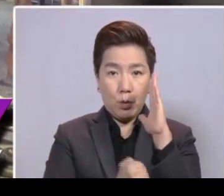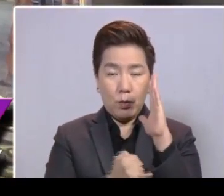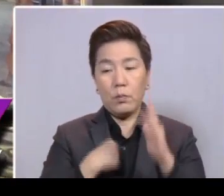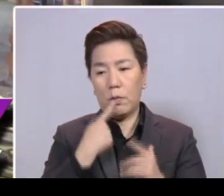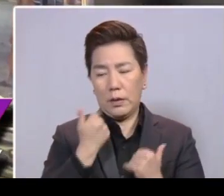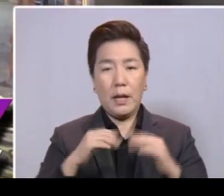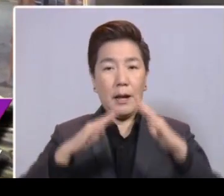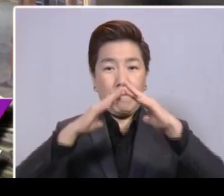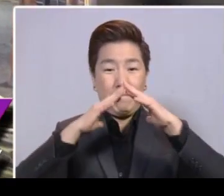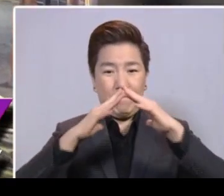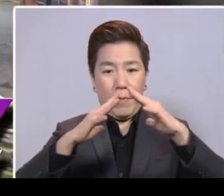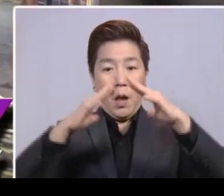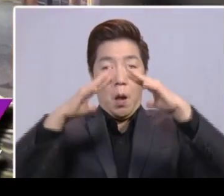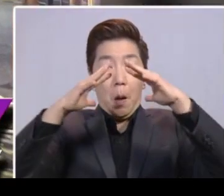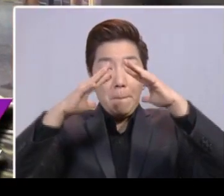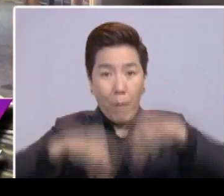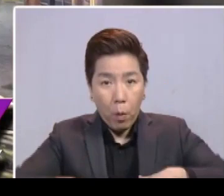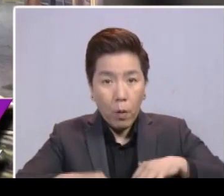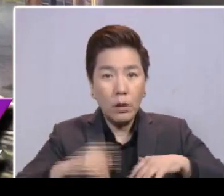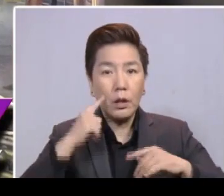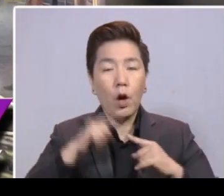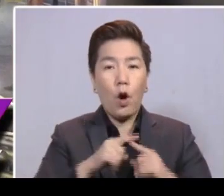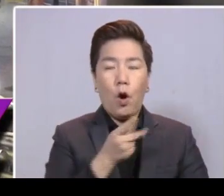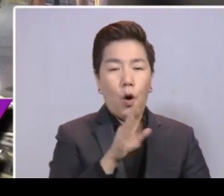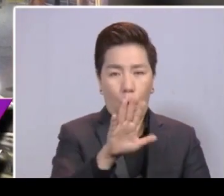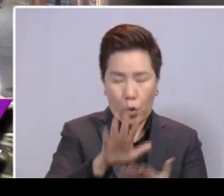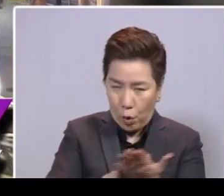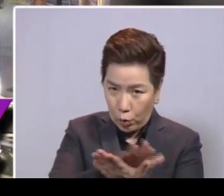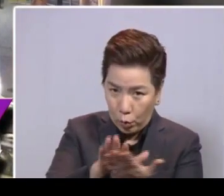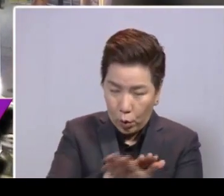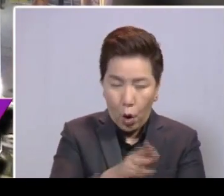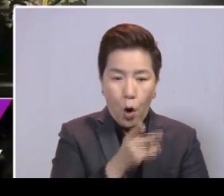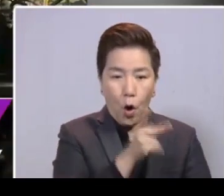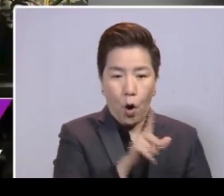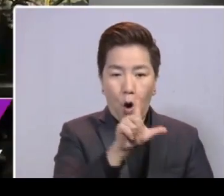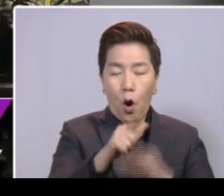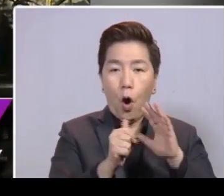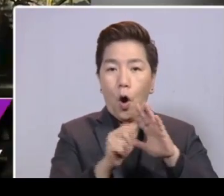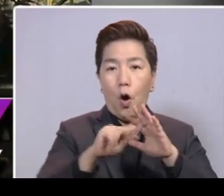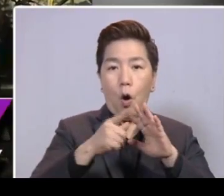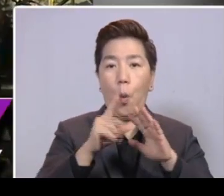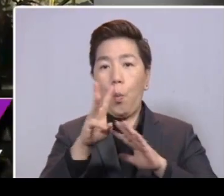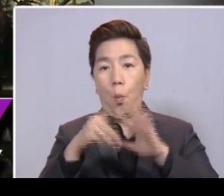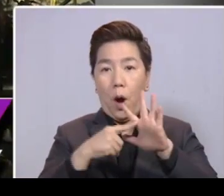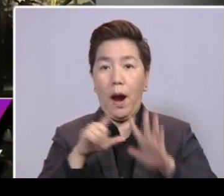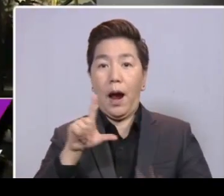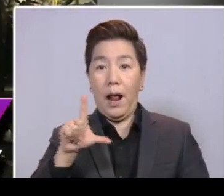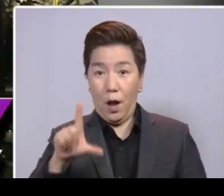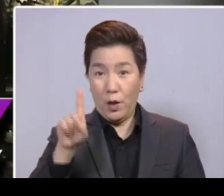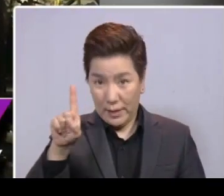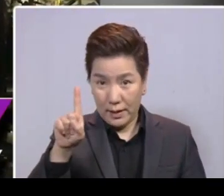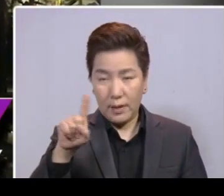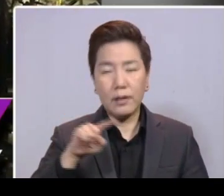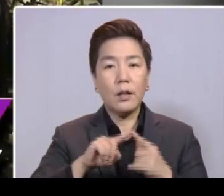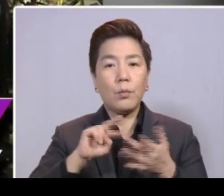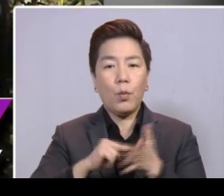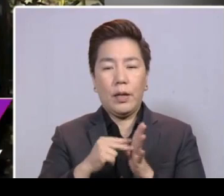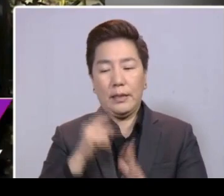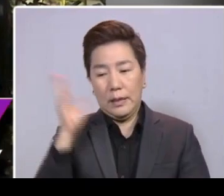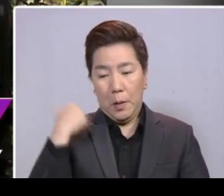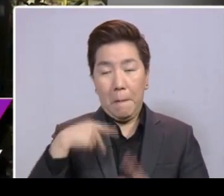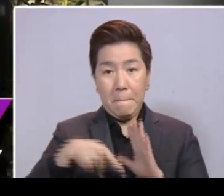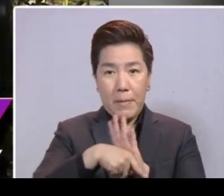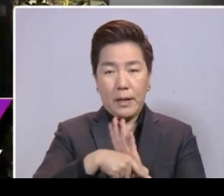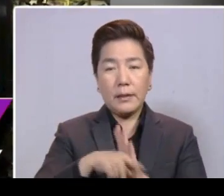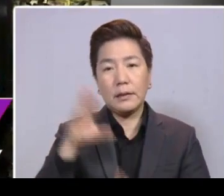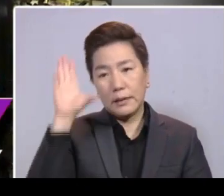หลังคาถล่มนะครับเมื่อช่วงคลองวานะครับคลองวาฬขออภัยด้วยนะฮะเมื่อวันที่เอ่อเมื่อวันพฤหัสบดีที่ผ่านมานะฮะตอนเวลาประมาณ 2